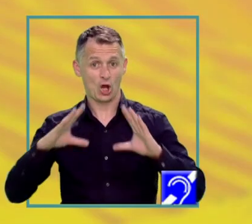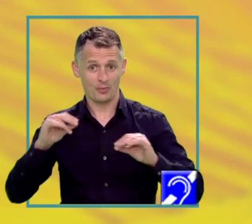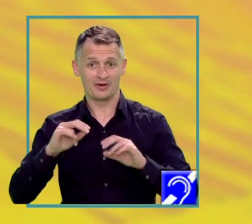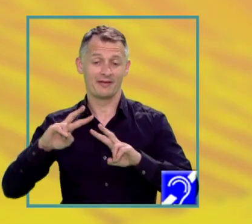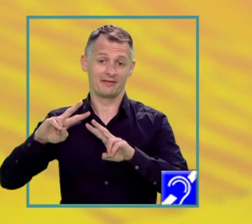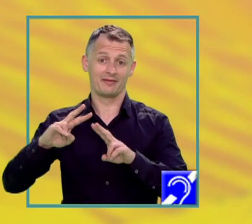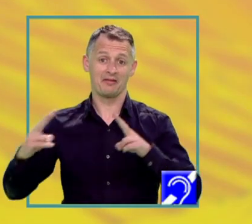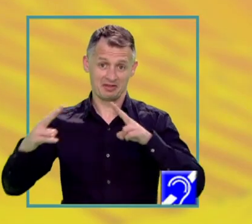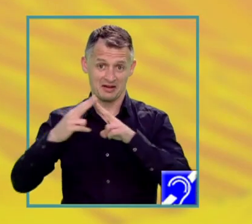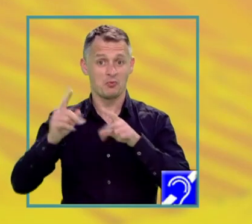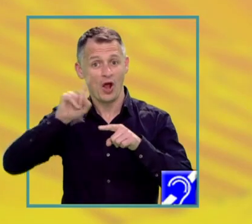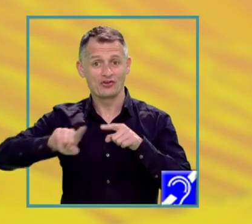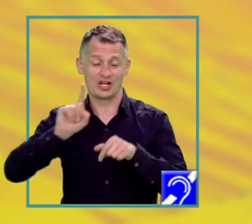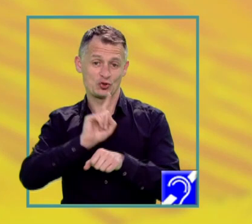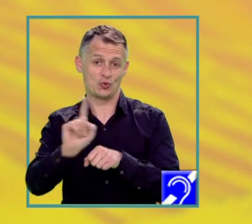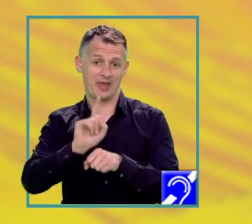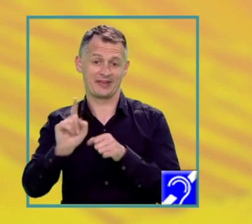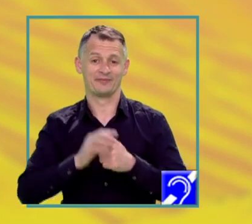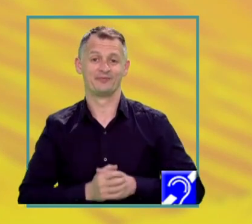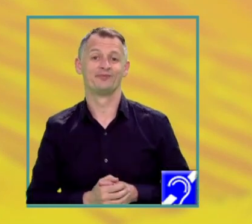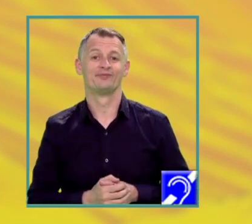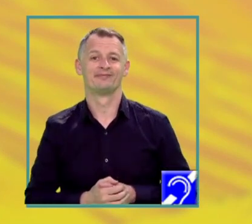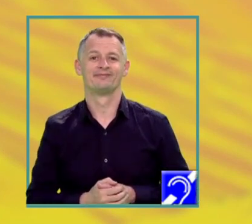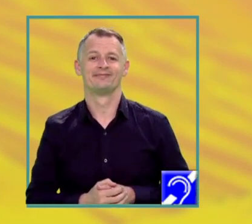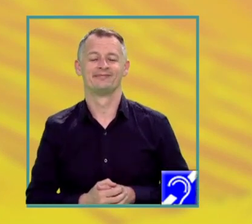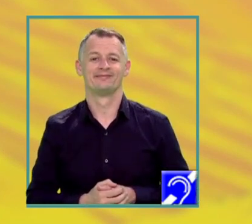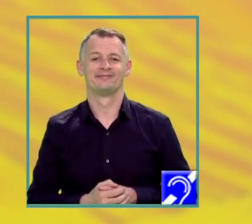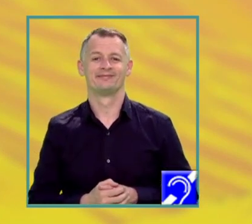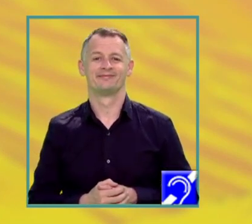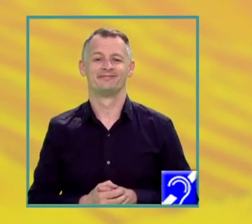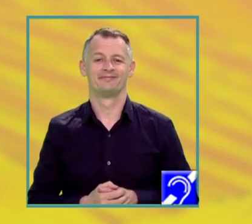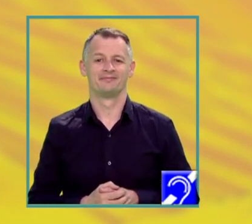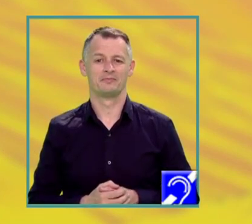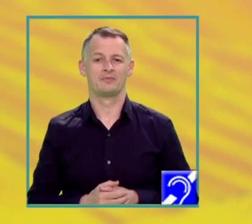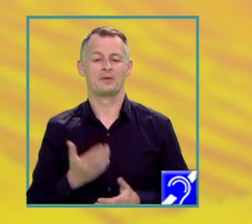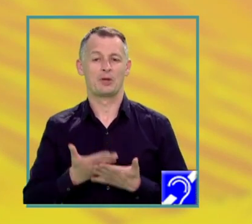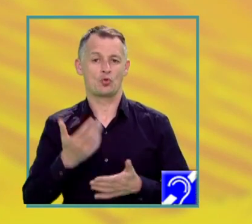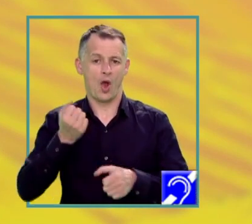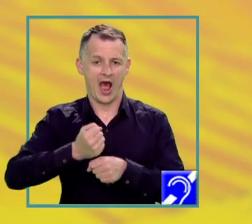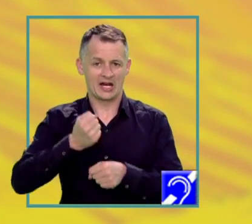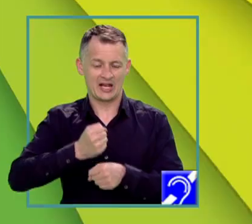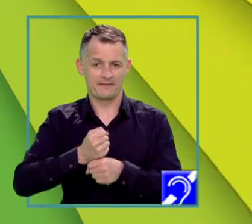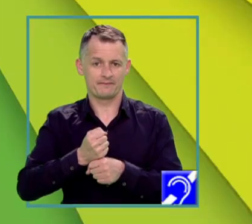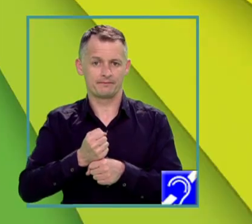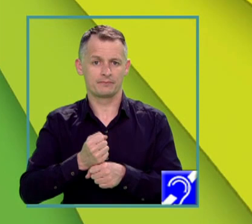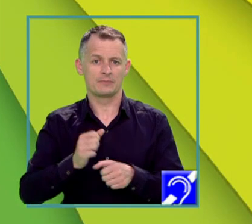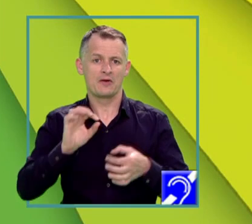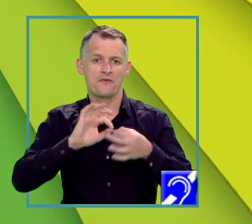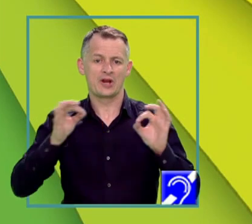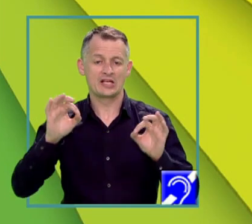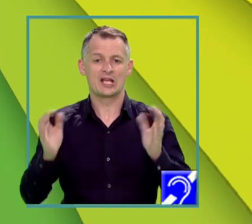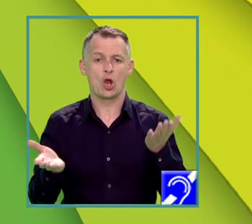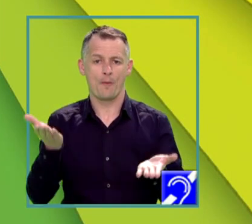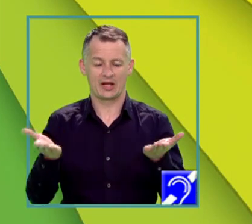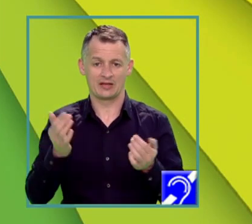întâlnim cu același subiect și anume co de a crea frate comparative de data aceasta